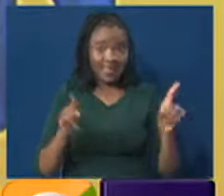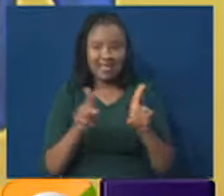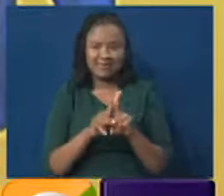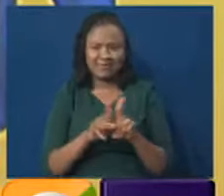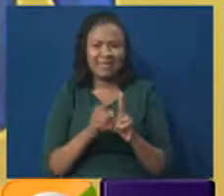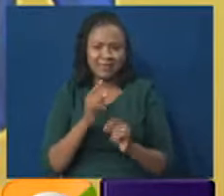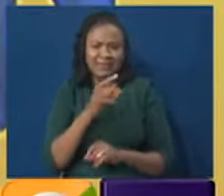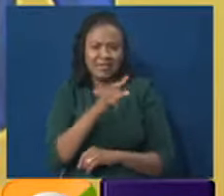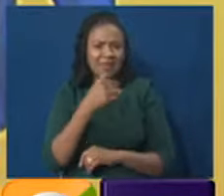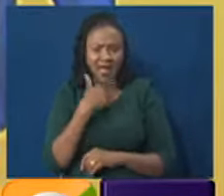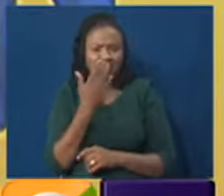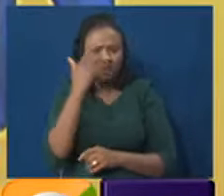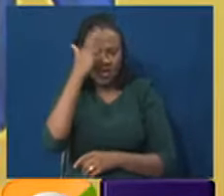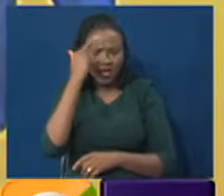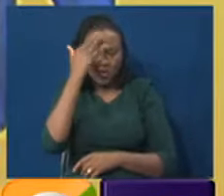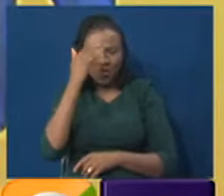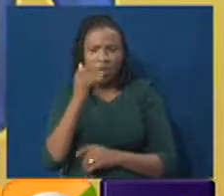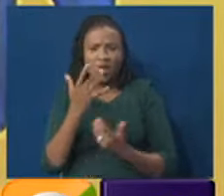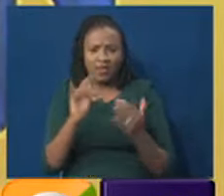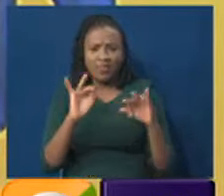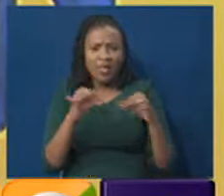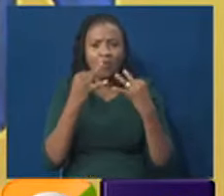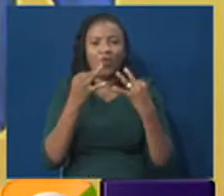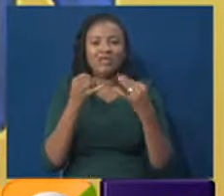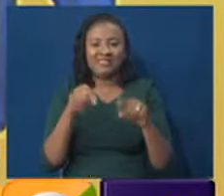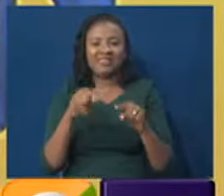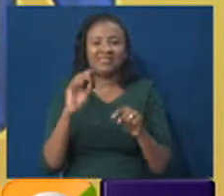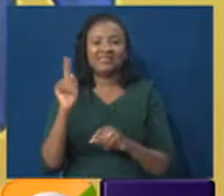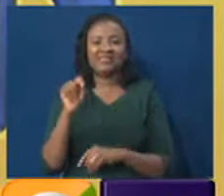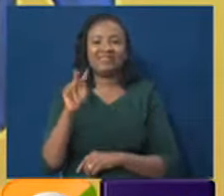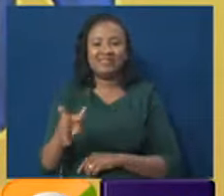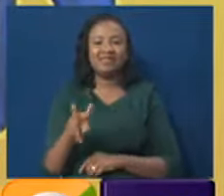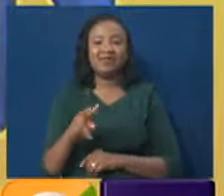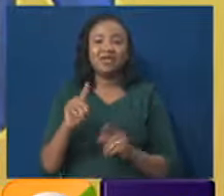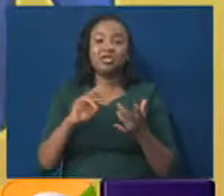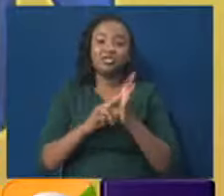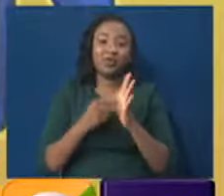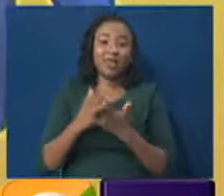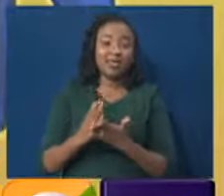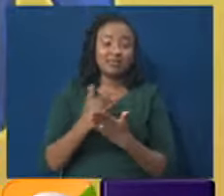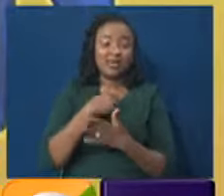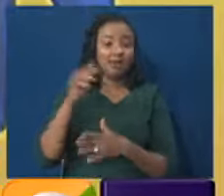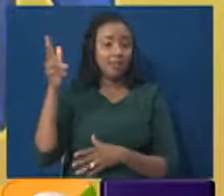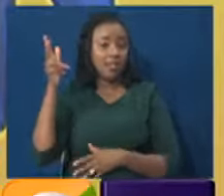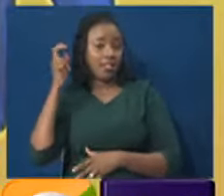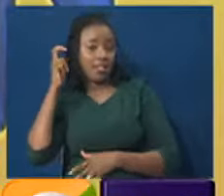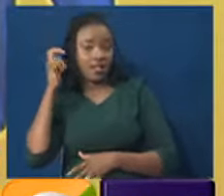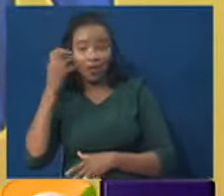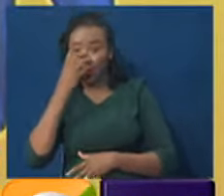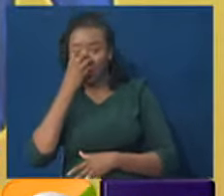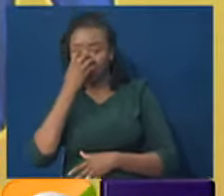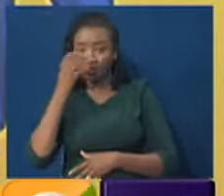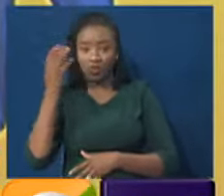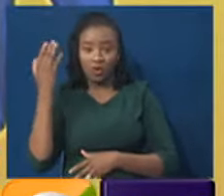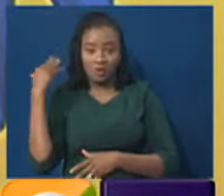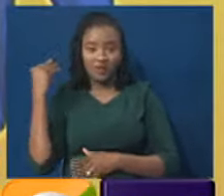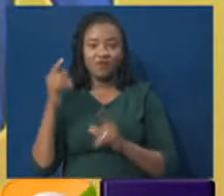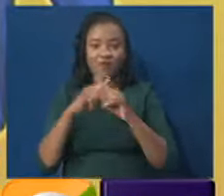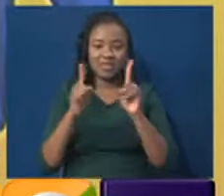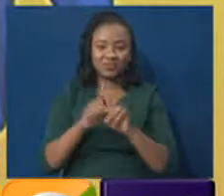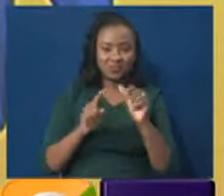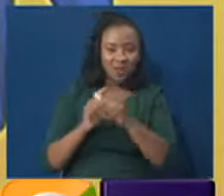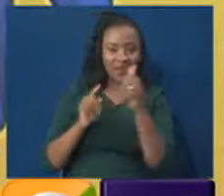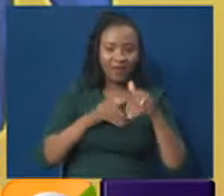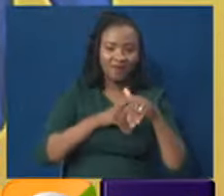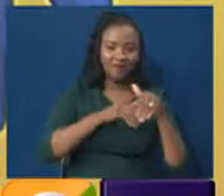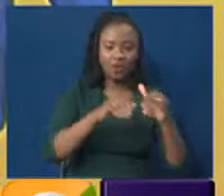sababu wanatazama hii runinga. Kwa hivyo kuna wale walisikiza rais wakati huo, lakini kuna wale ambao wanasikiza Citizen leo. Na